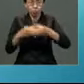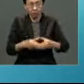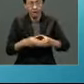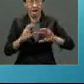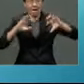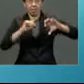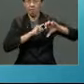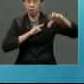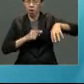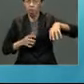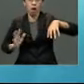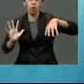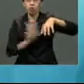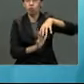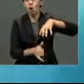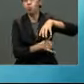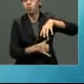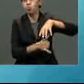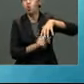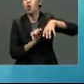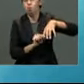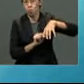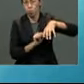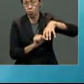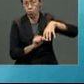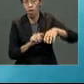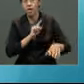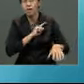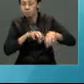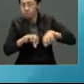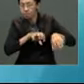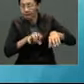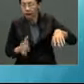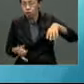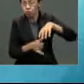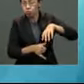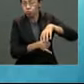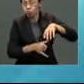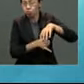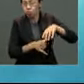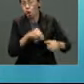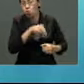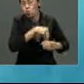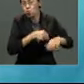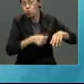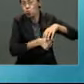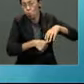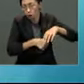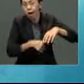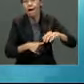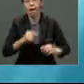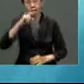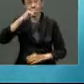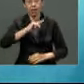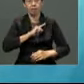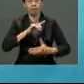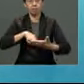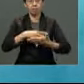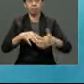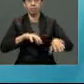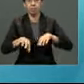างประเทศแล้วเราก็จัดการที่พักให้เขานี่คือการมาตรการของคนไทยของประเทศไทยที่ท